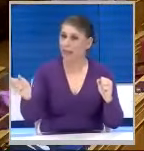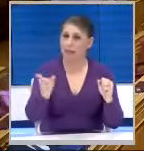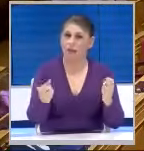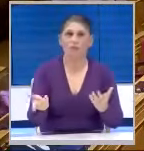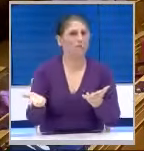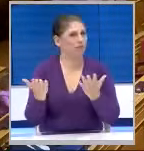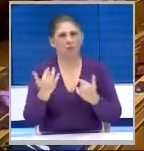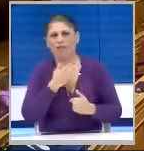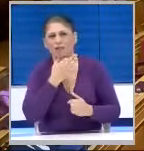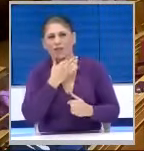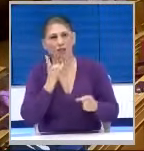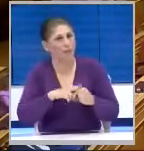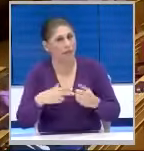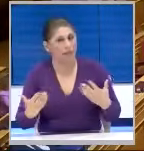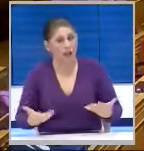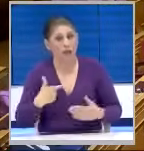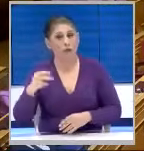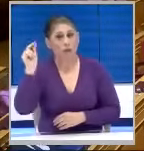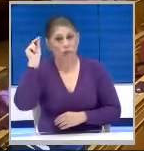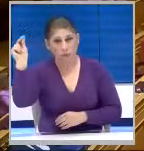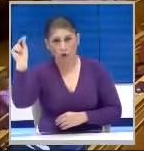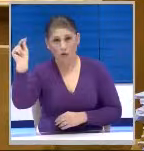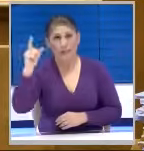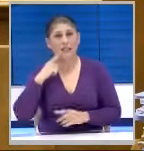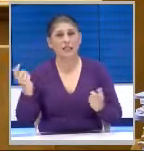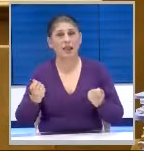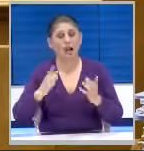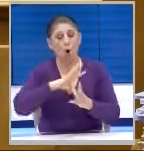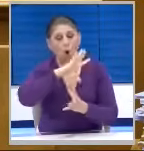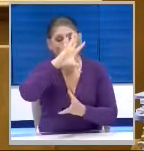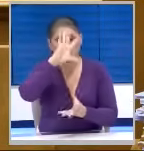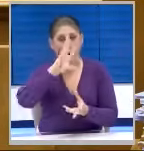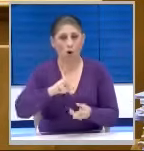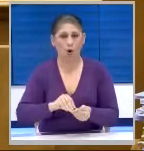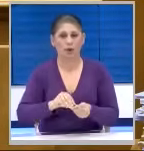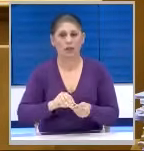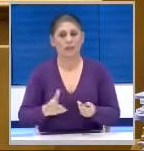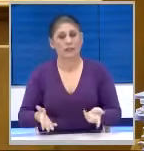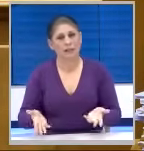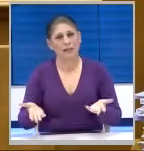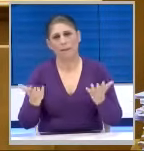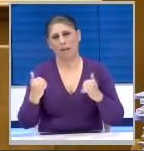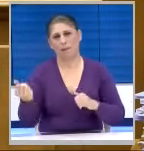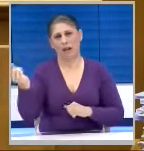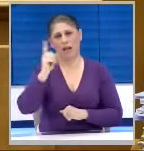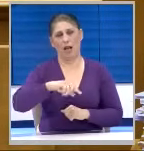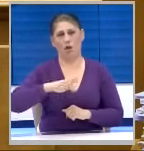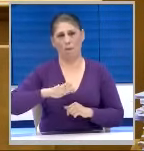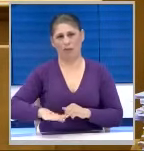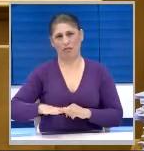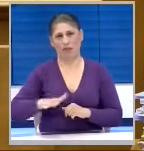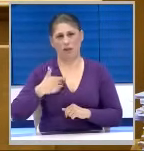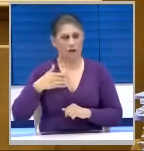πια φωνή και είναι υπόσχεση να κάνω τα πάντα ώστε να μην υπάρξει άλλο παιδί που θα μπει